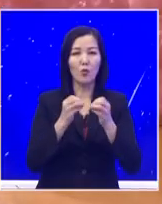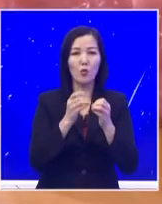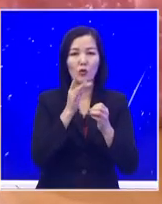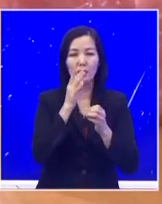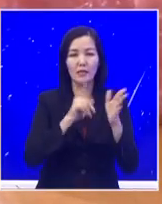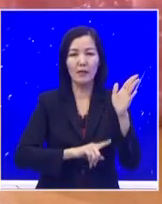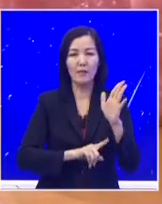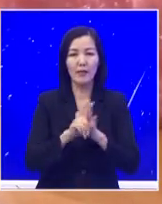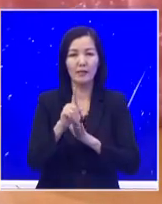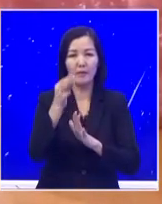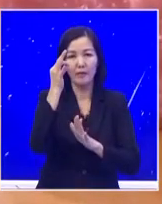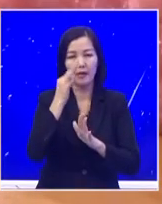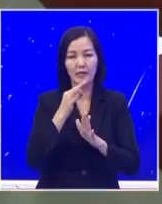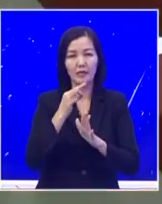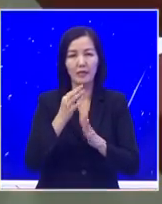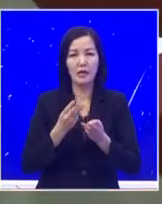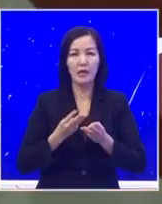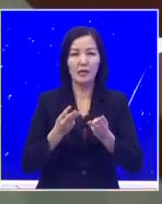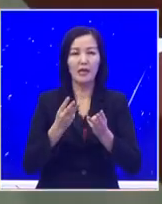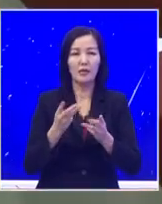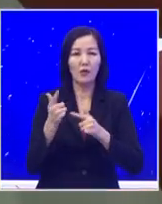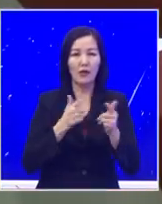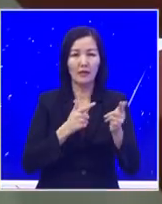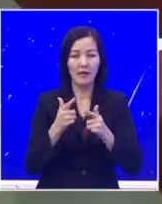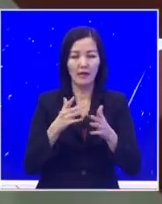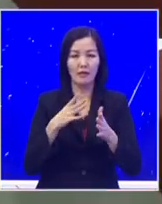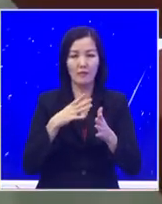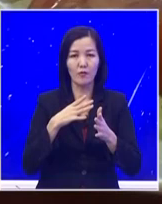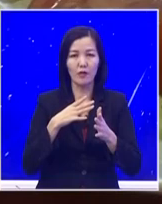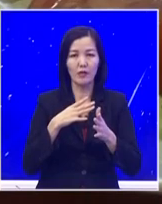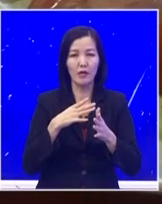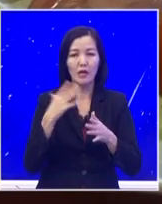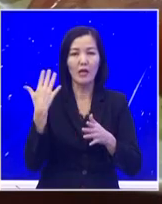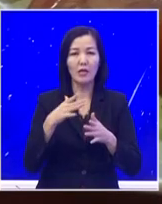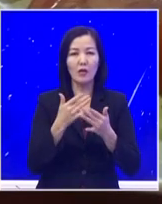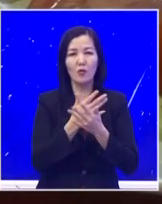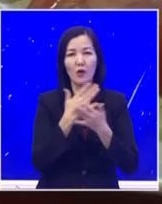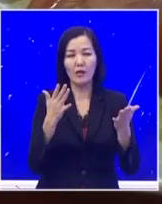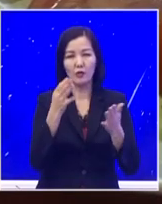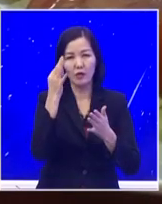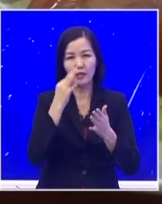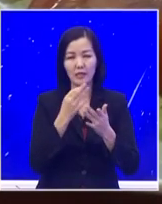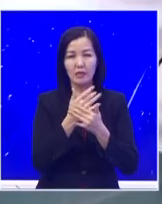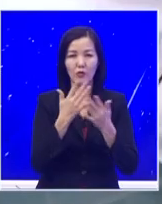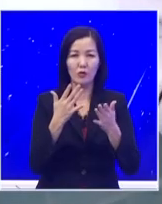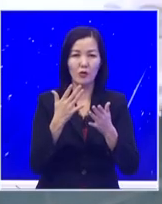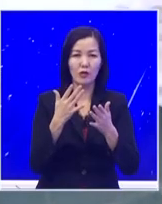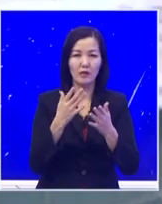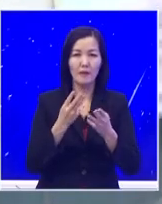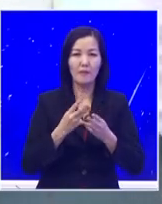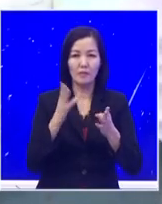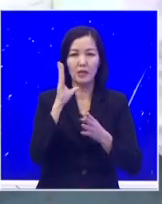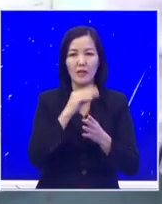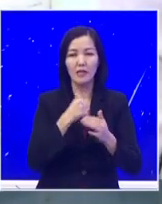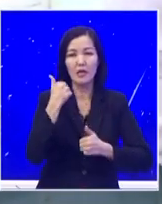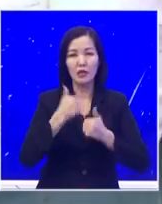өнерге әуес екен. Қазір 17 жастағы Ажар 50-ге тарта тағам түрімен десерттердің түр-түрін дайындай алады. Жарыс өте жақсы